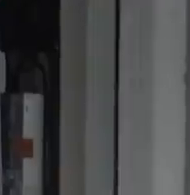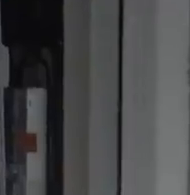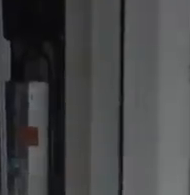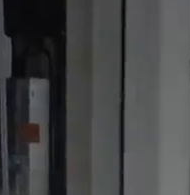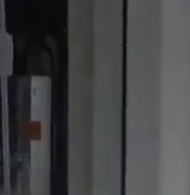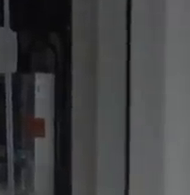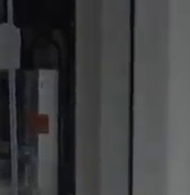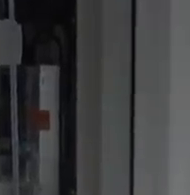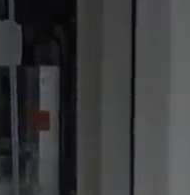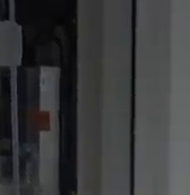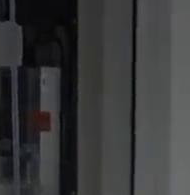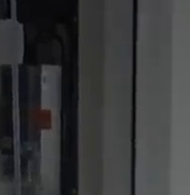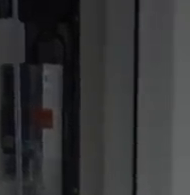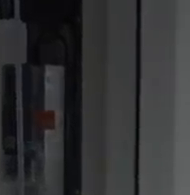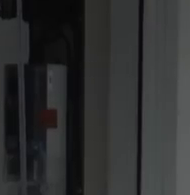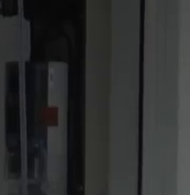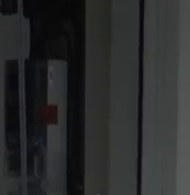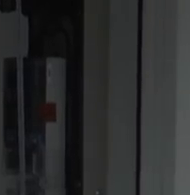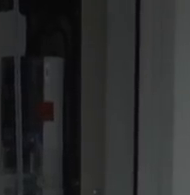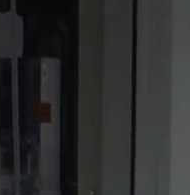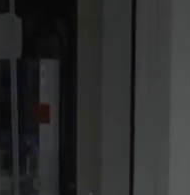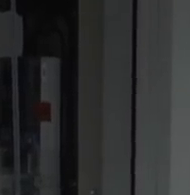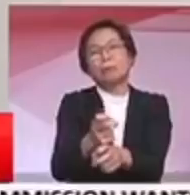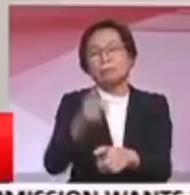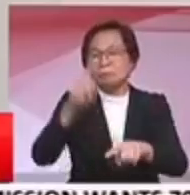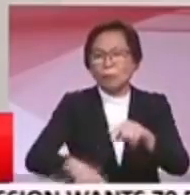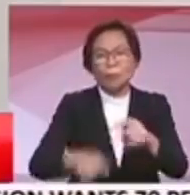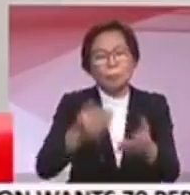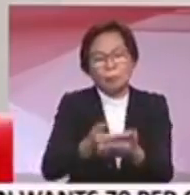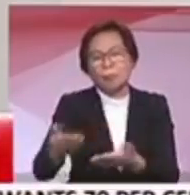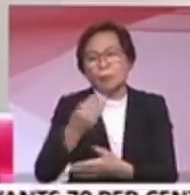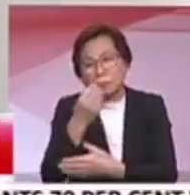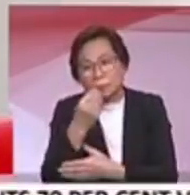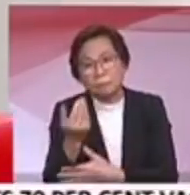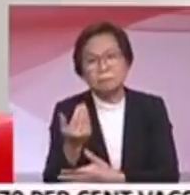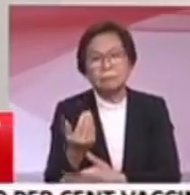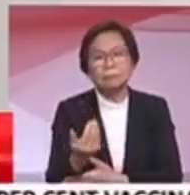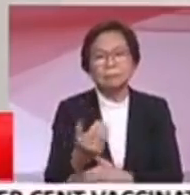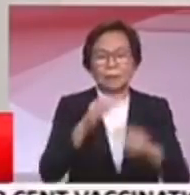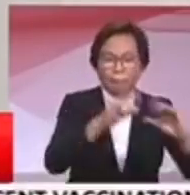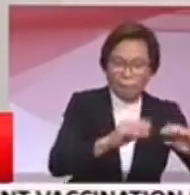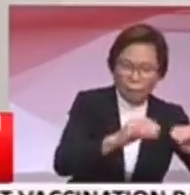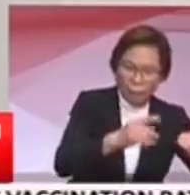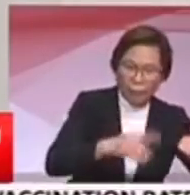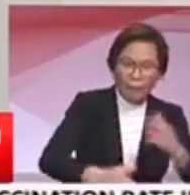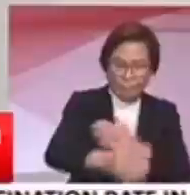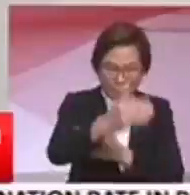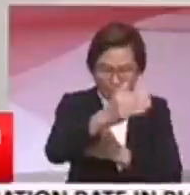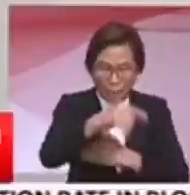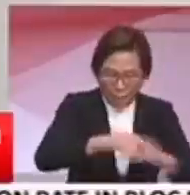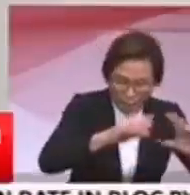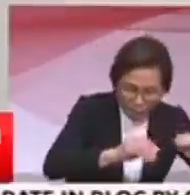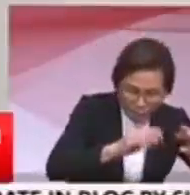8 malam, menyukarkan mereka untuk mendapatkan makanan. Jadi mesyuarat berbincang pada perkara